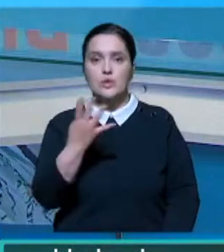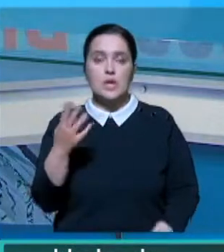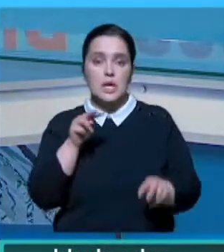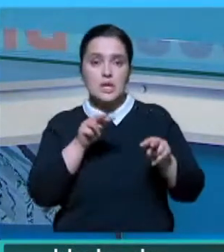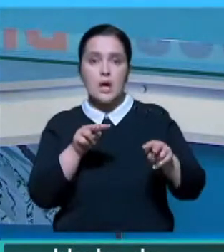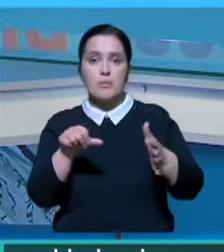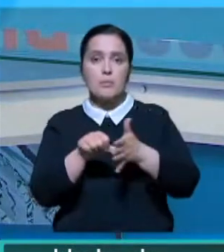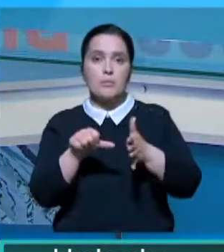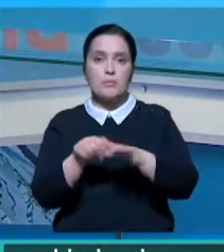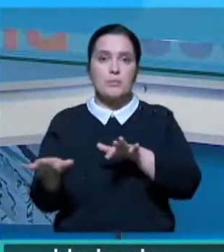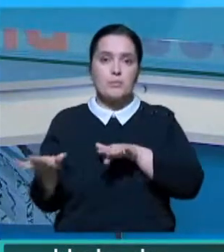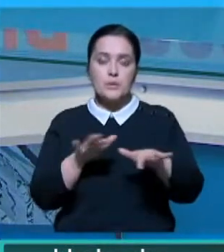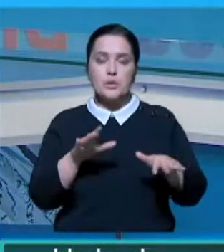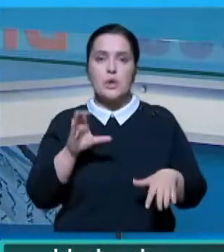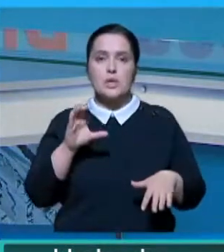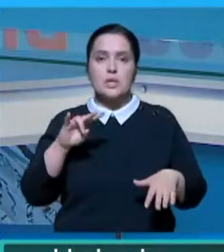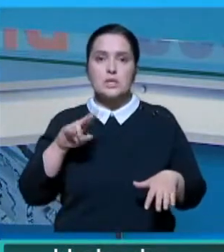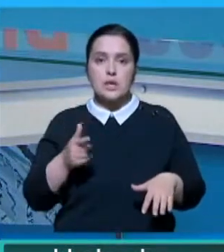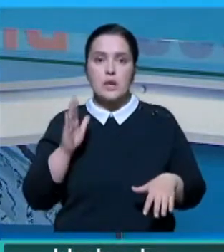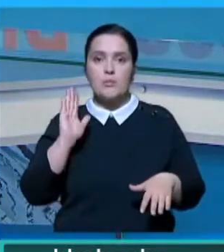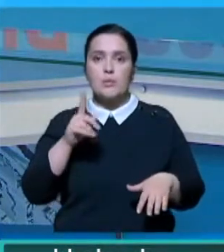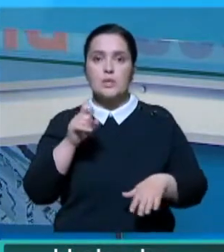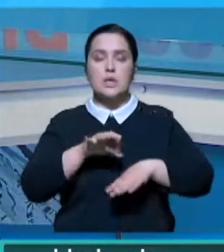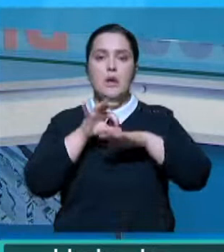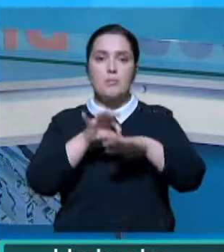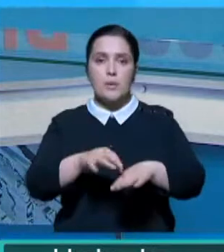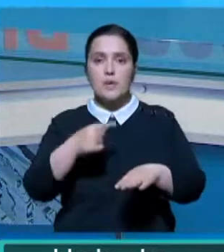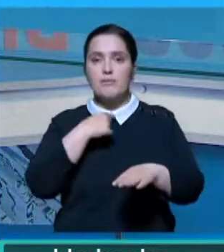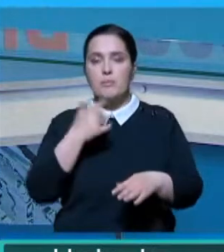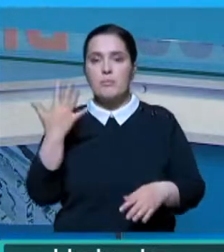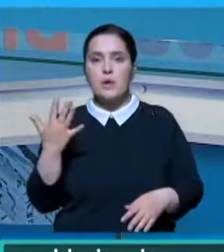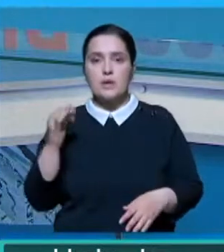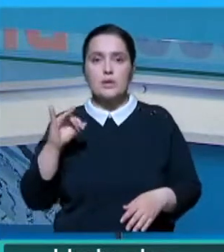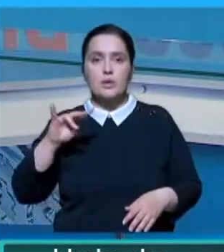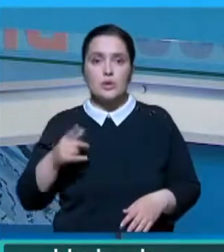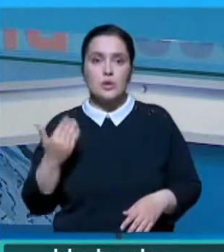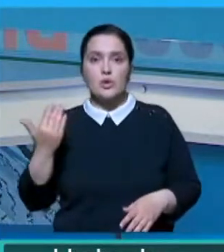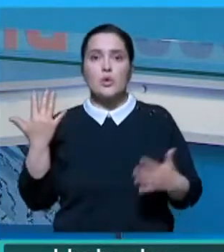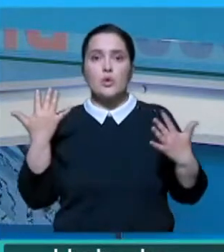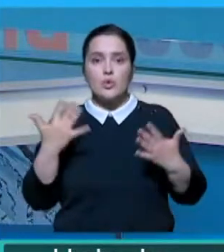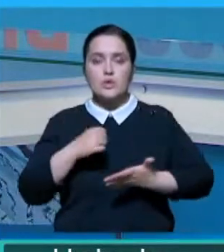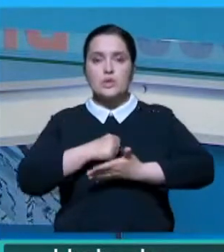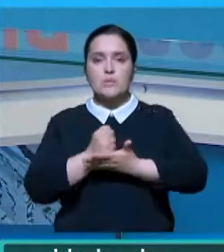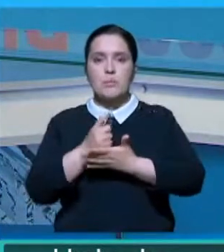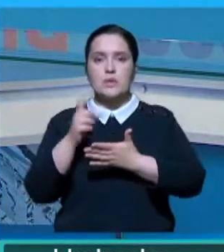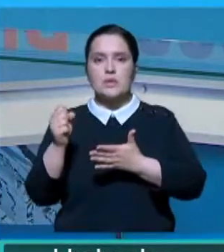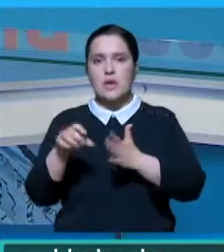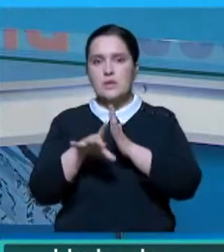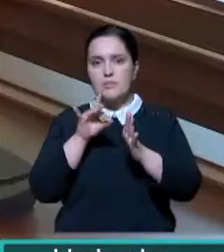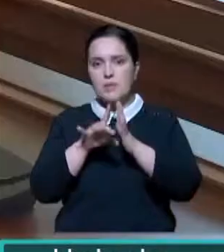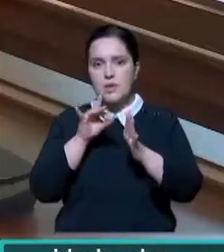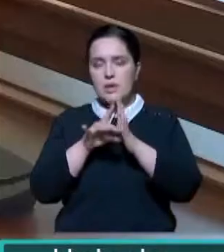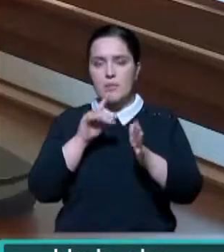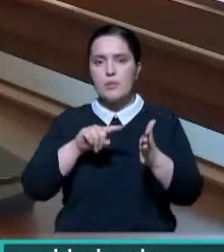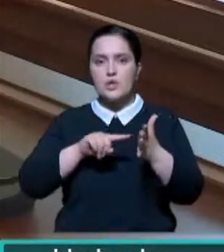144 наблюдателя, представляющих миссию от СНГ, будут следить за проведением референдума 5 июня. Их уже закрепили за